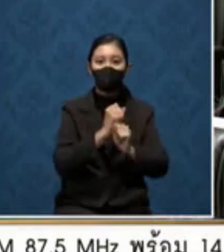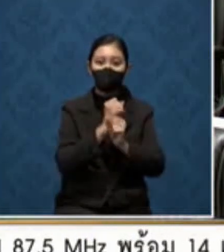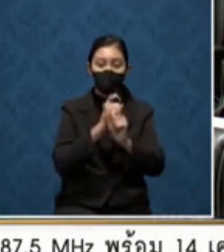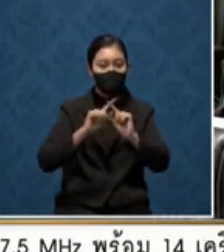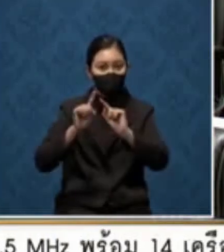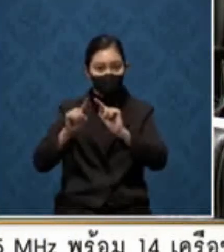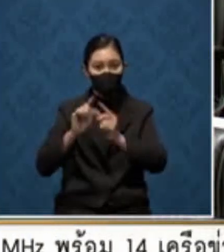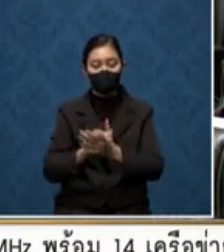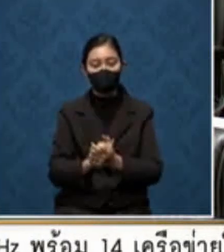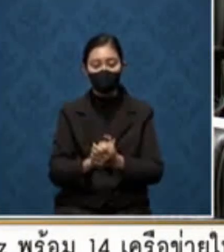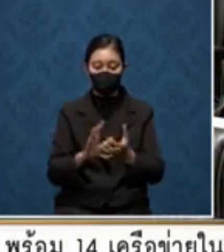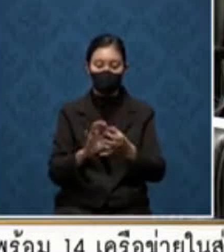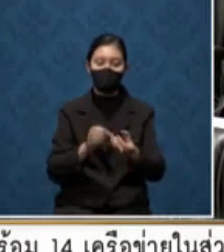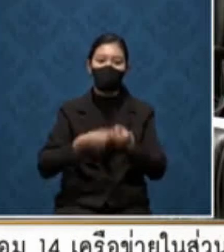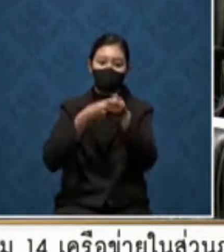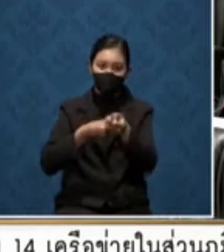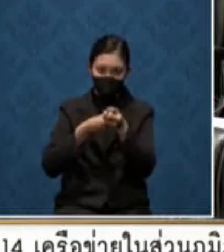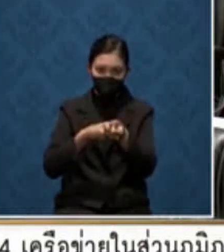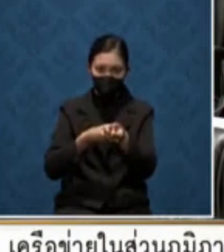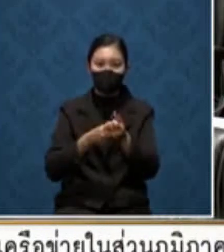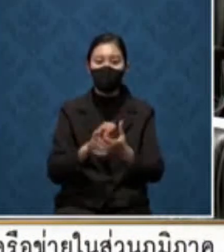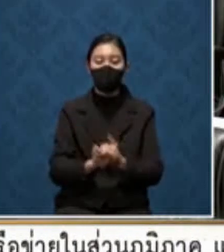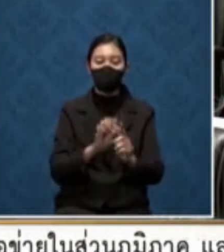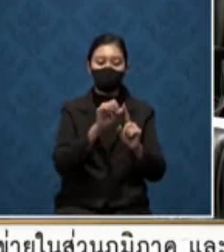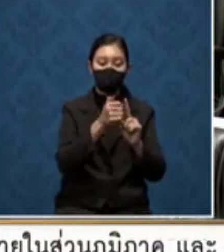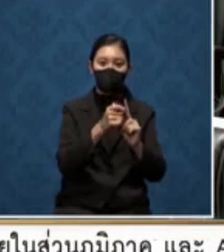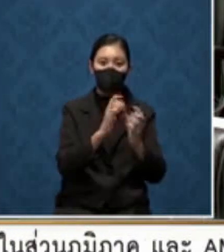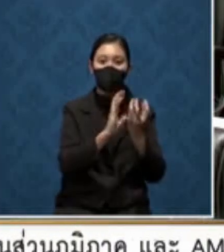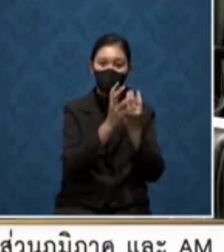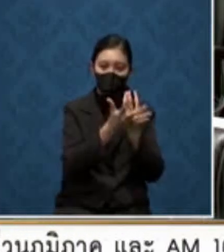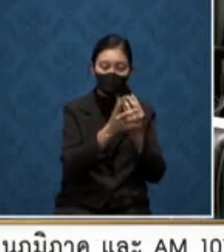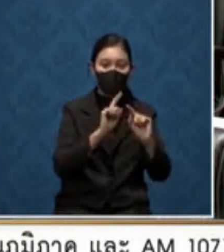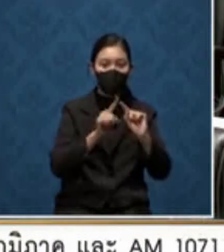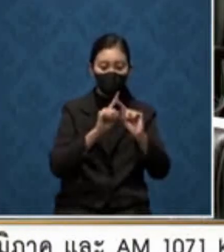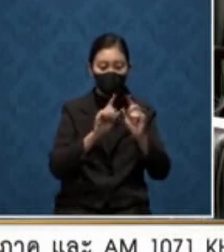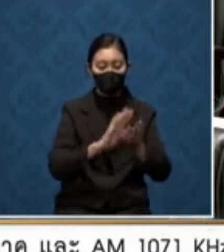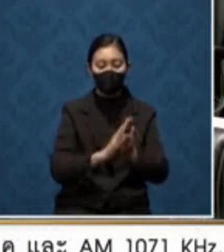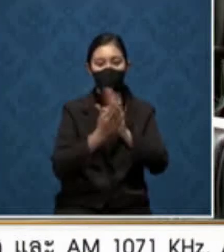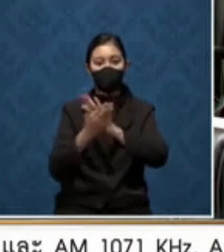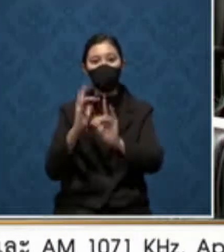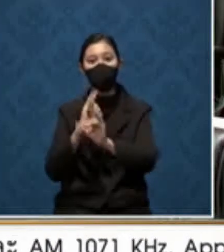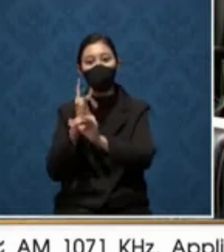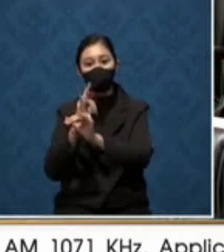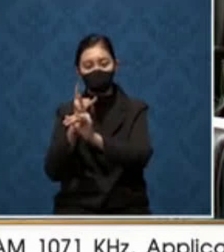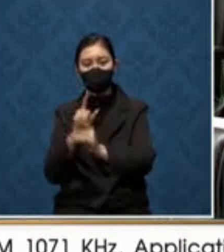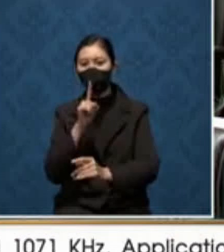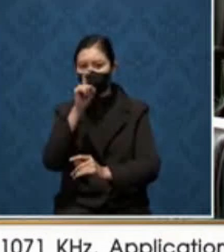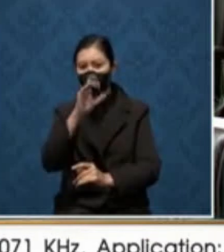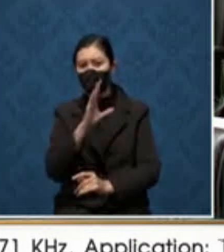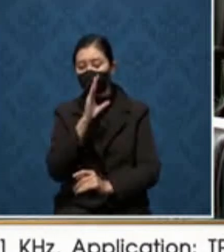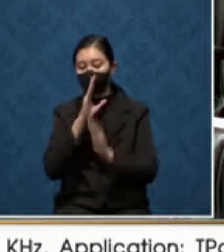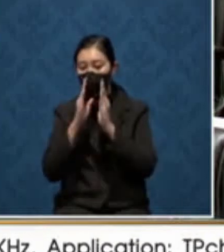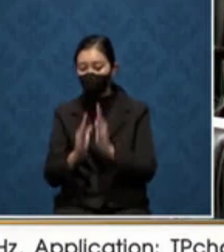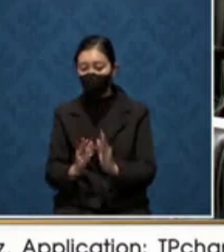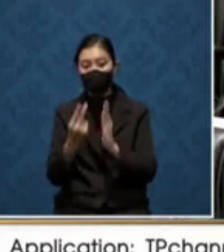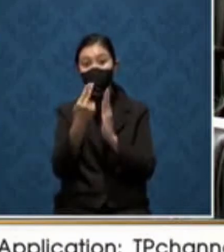โยบายการเกษฐด้ในการแลสินค้าการเกษฐ เป็นโยบายทองเที่วไปในตัวด้วย คิดวจะมใครกคนทจะเดนทางไปนองคายีใกี่